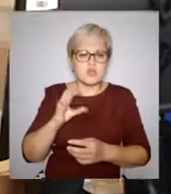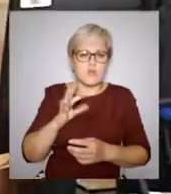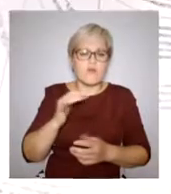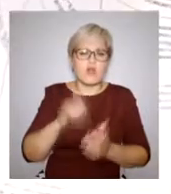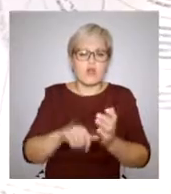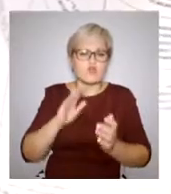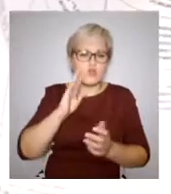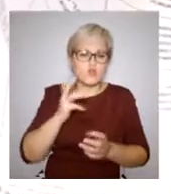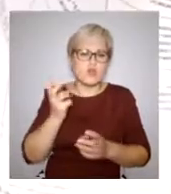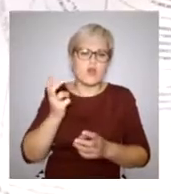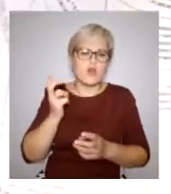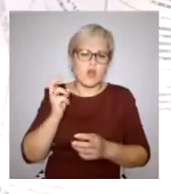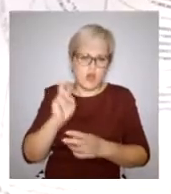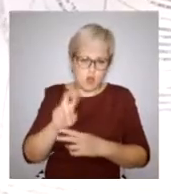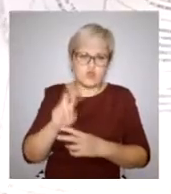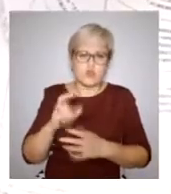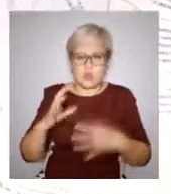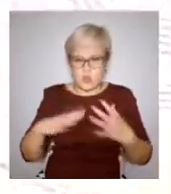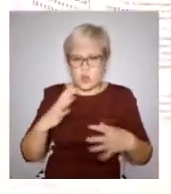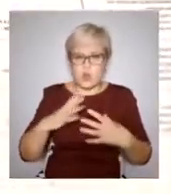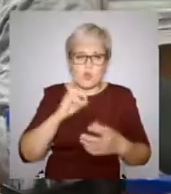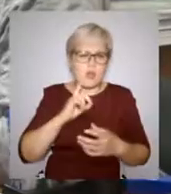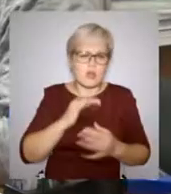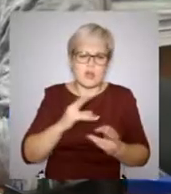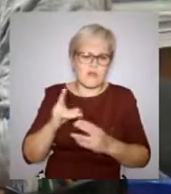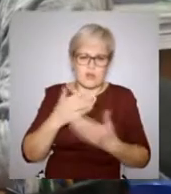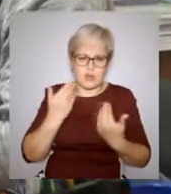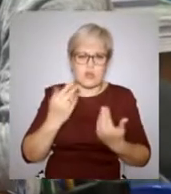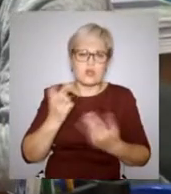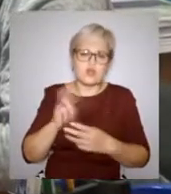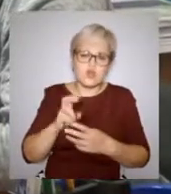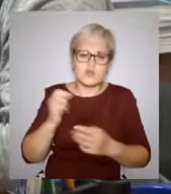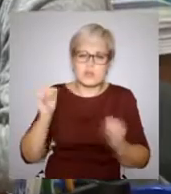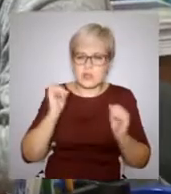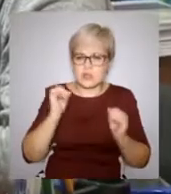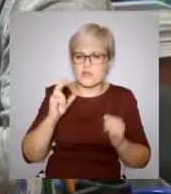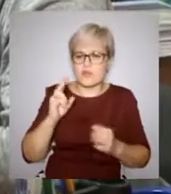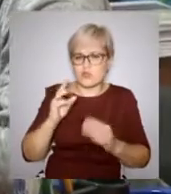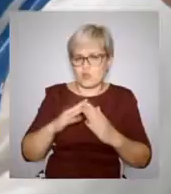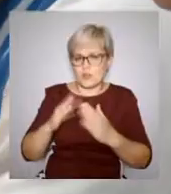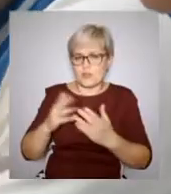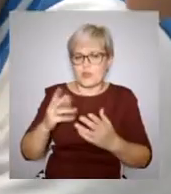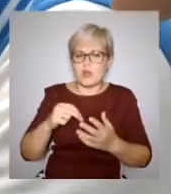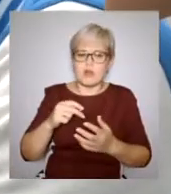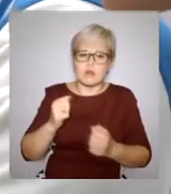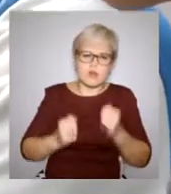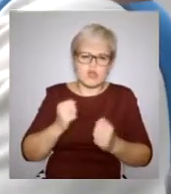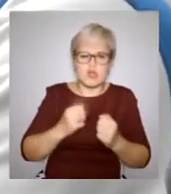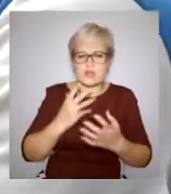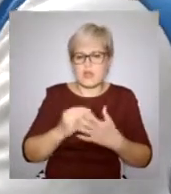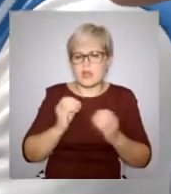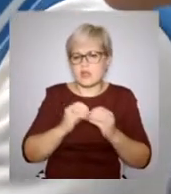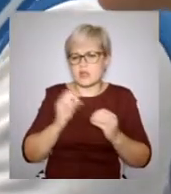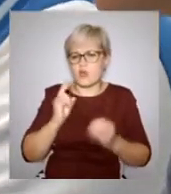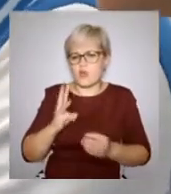тренироваться как пока никого нету пришел спортивный комплекс пробежал свои там 10 километров